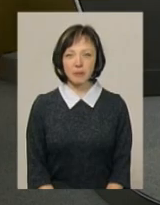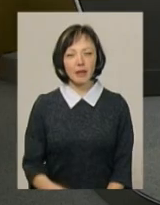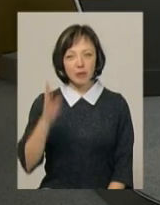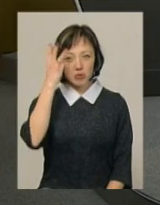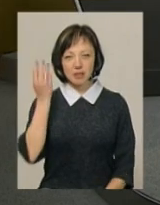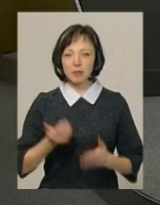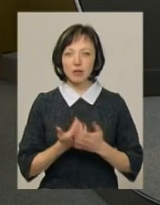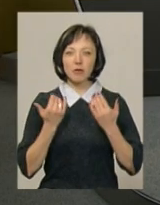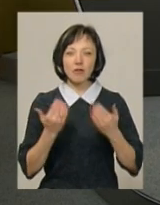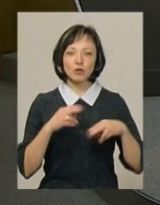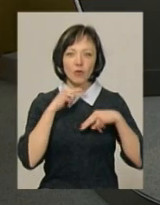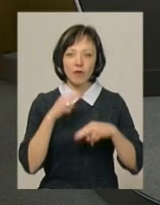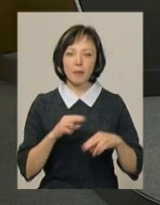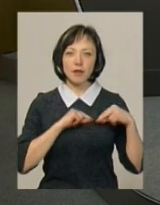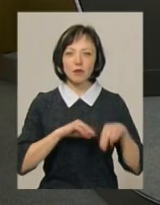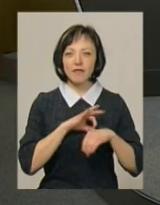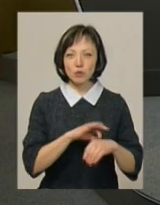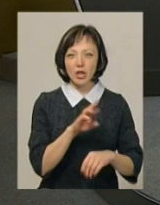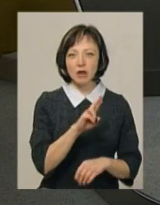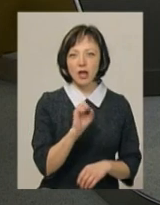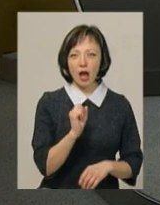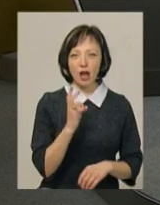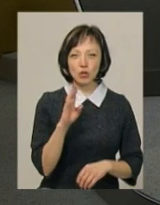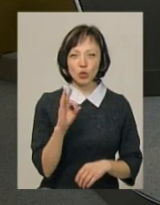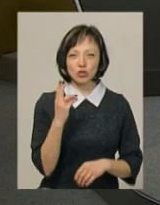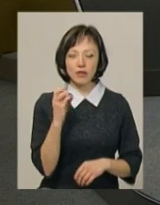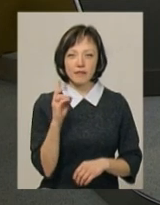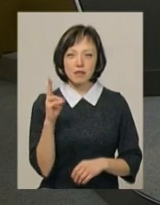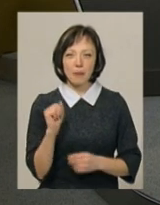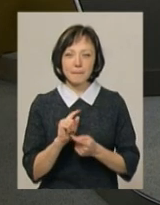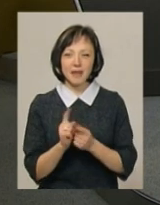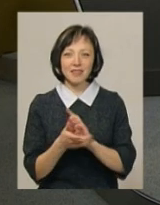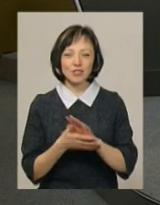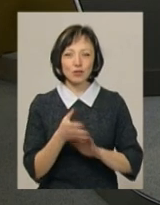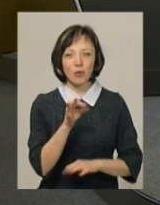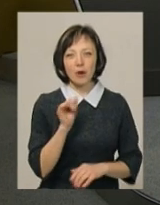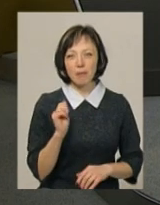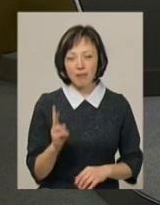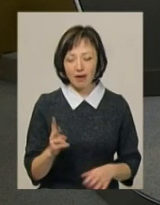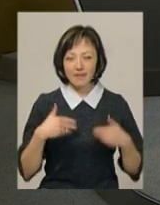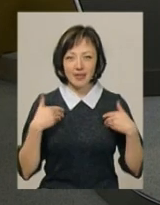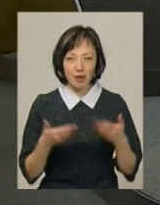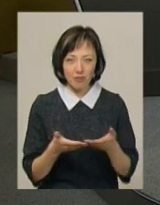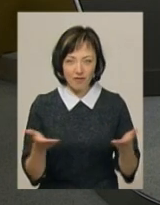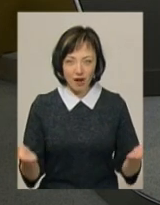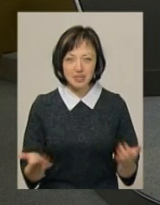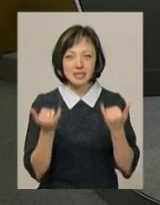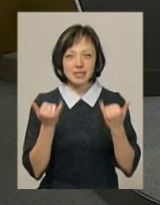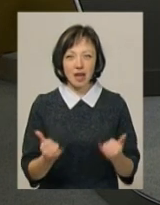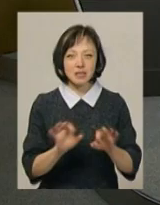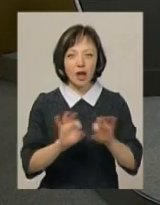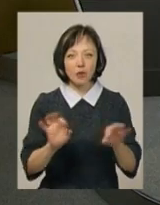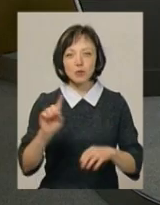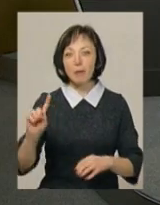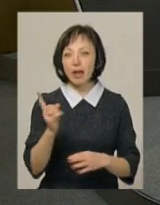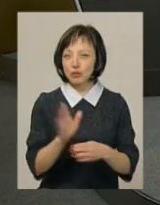Подільська панорама до вашої уваги. В студії працюють ведуча Ярослава Антошевська, перекладач на жестову мову Ольга Рибак. Ми вітаємо вас. І зараз анонс